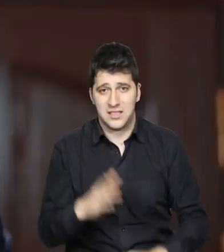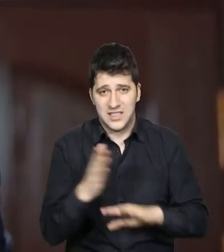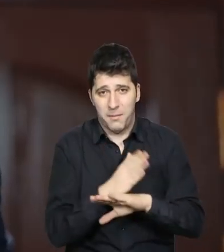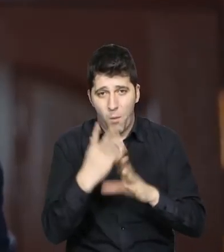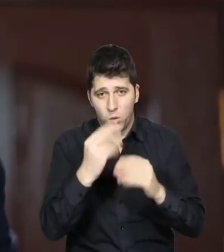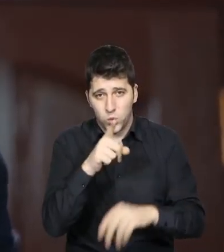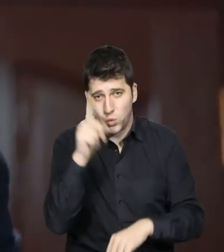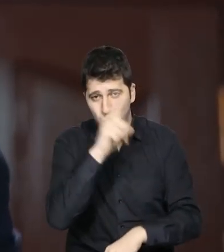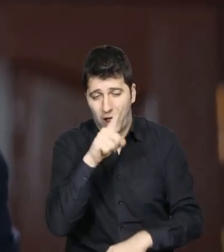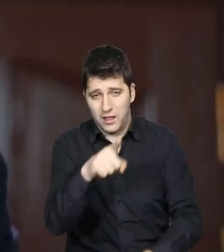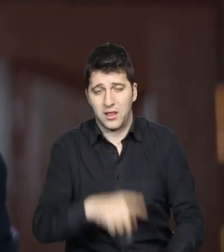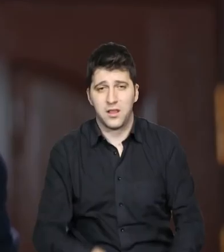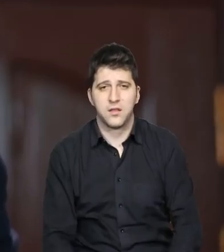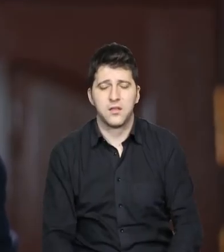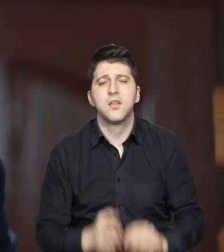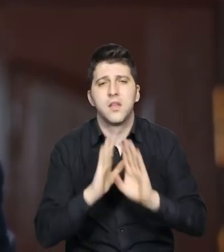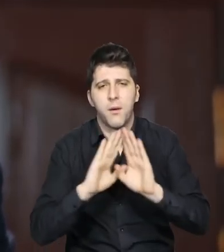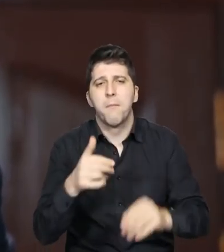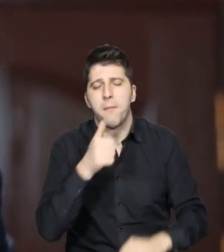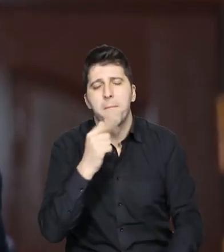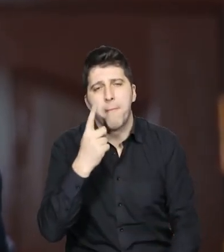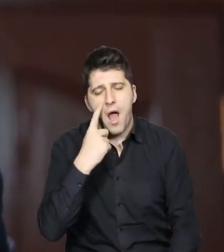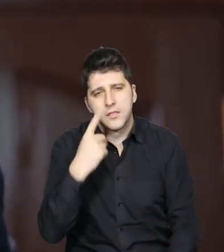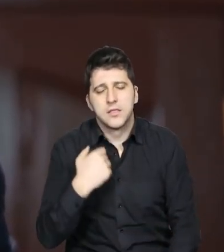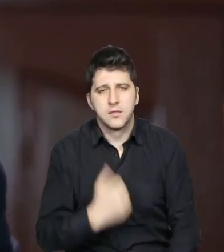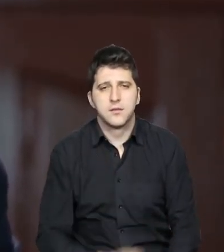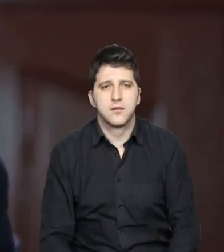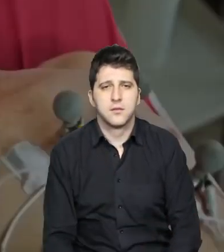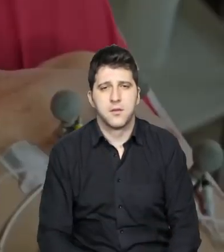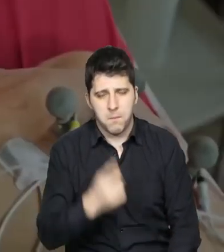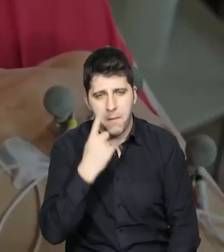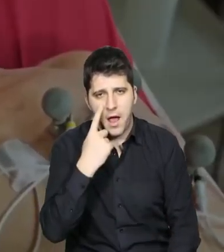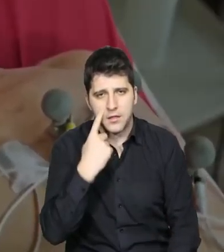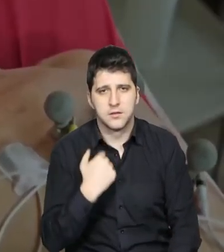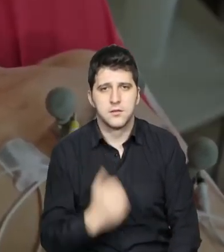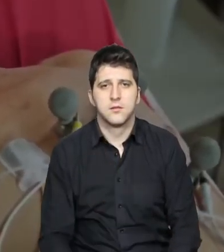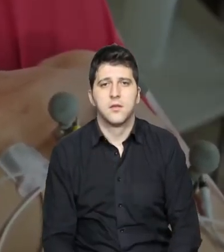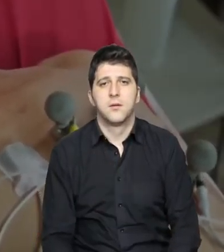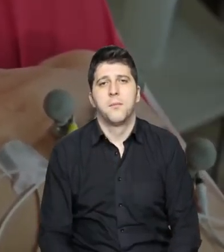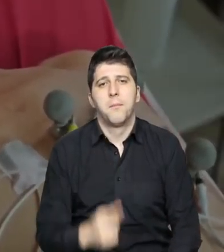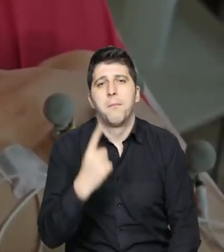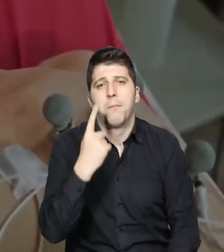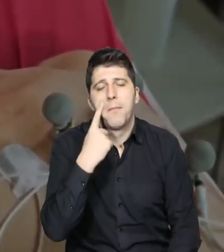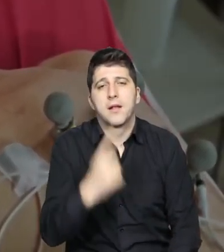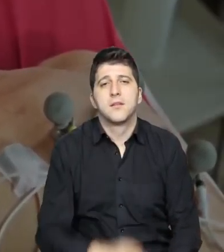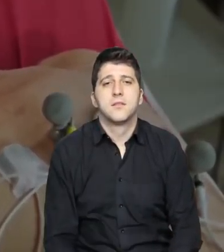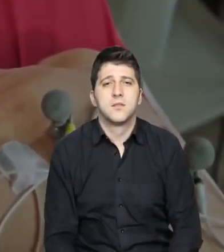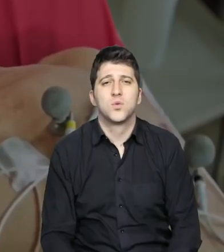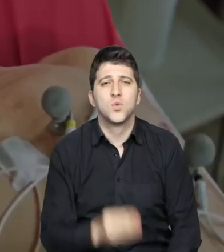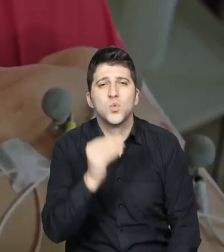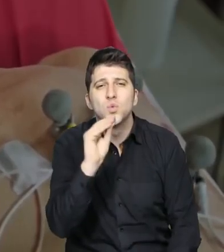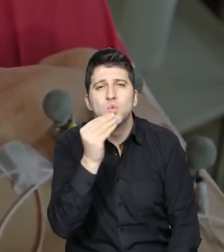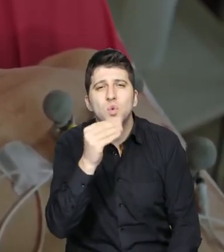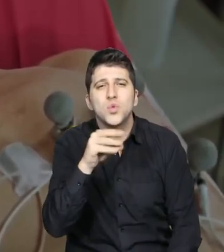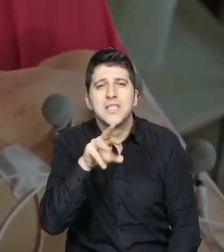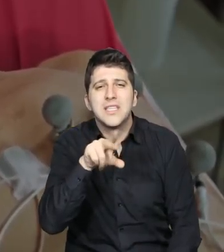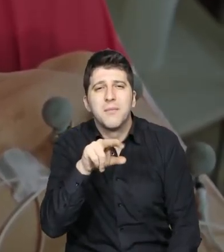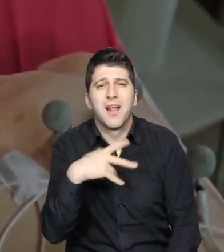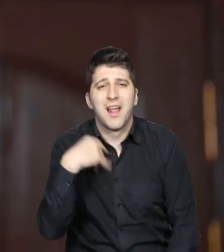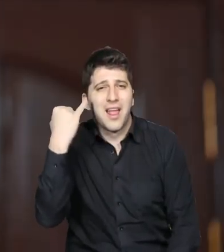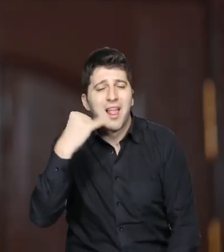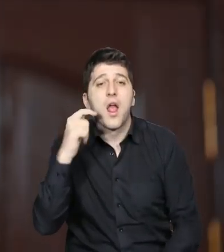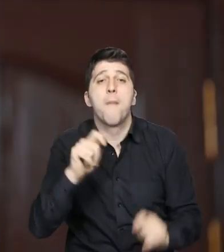olursun. Tamam baba, bakarız. Bakarız. Bak, çocuk gibi